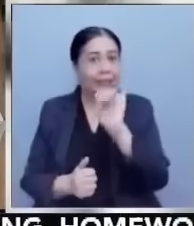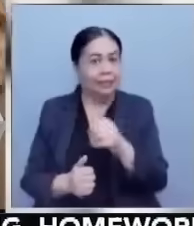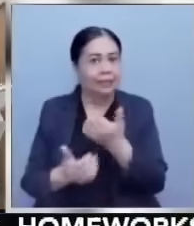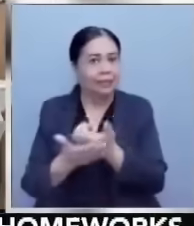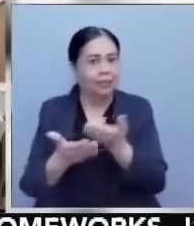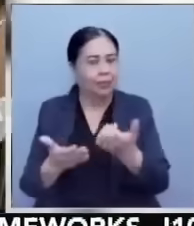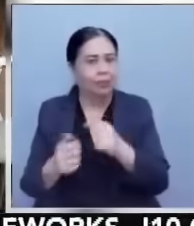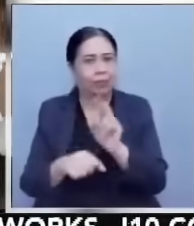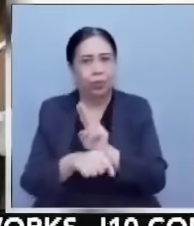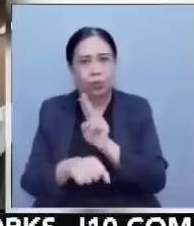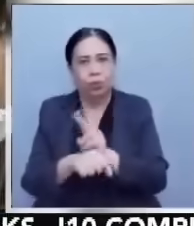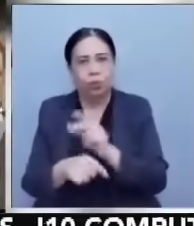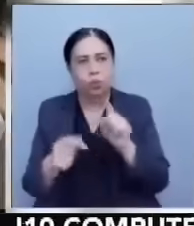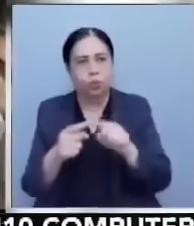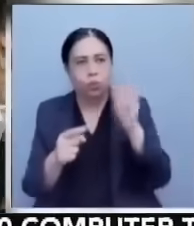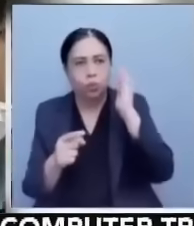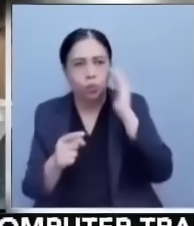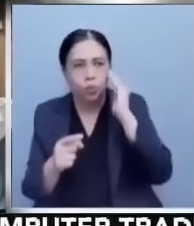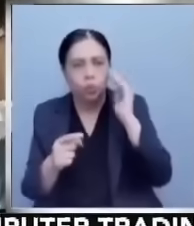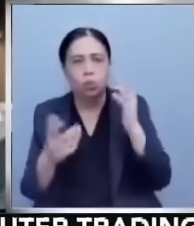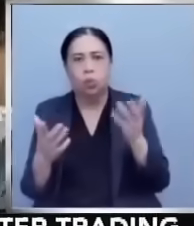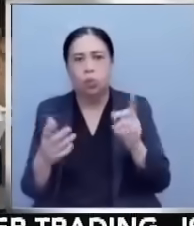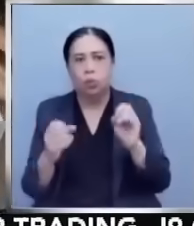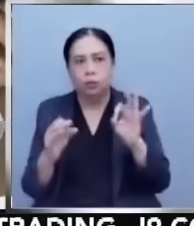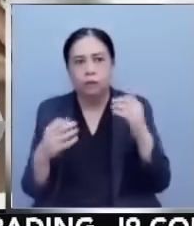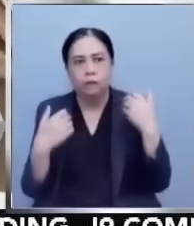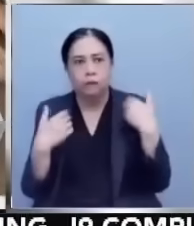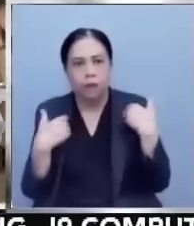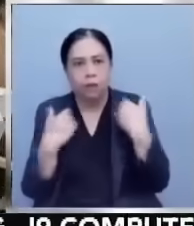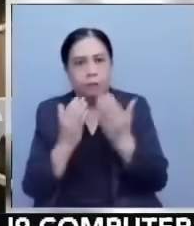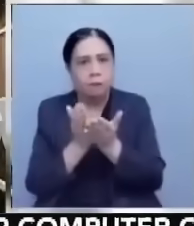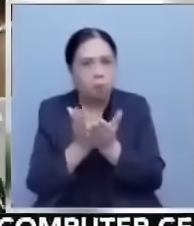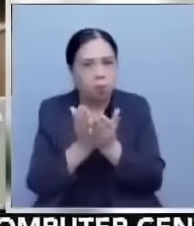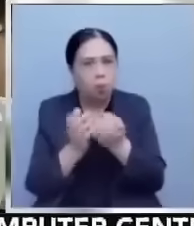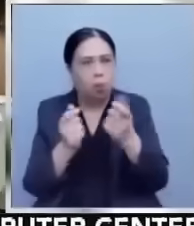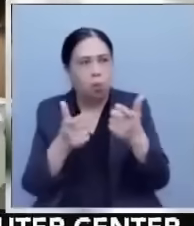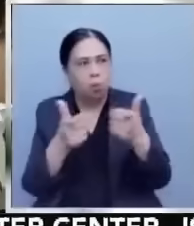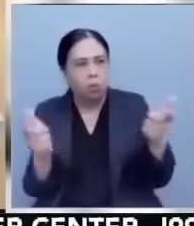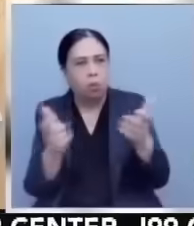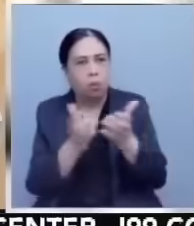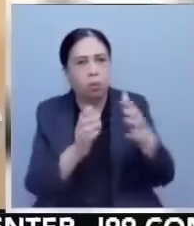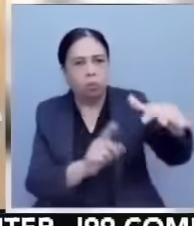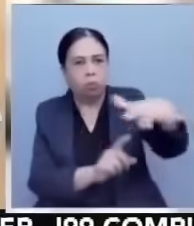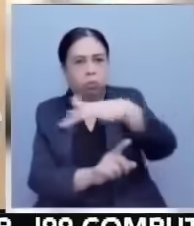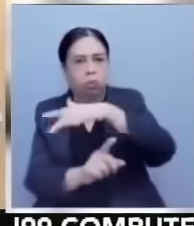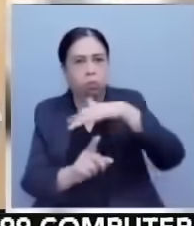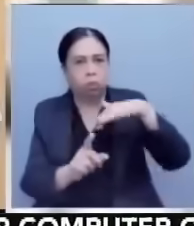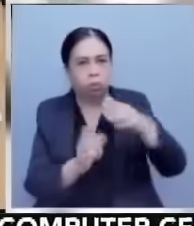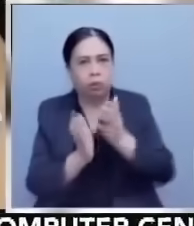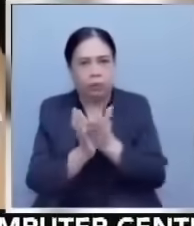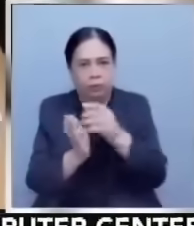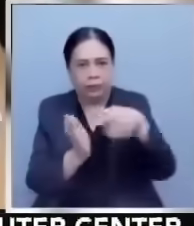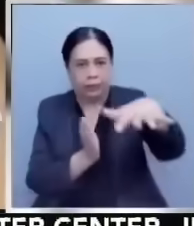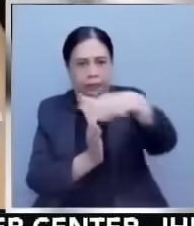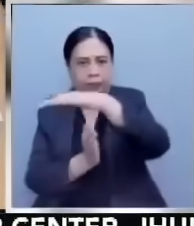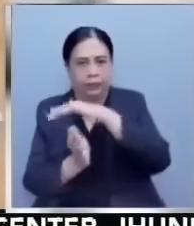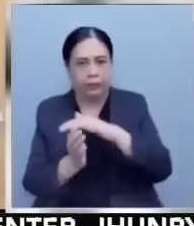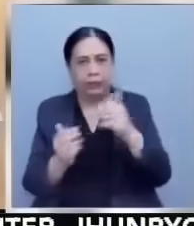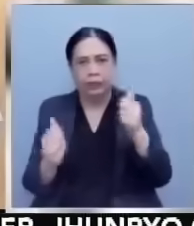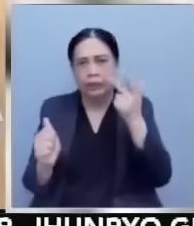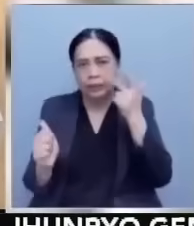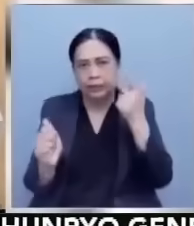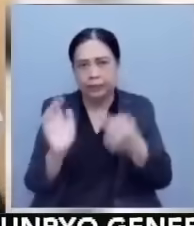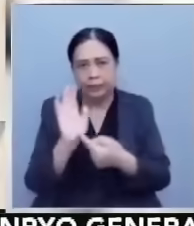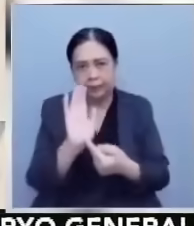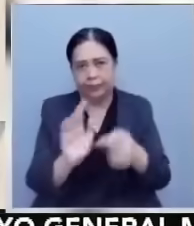para malaman natin kung may mga bangka or barko ba na nakapaligid sa atin. Ipinasubok din sa isa sa mga bata ang